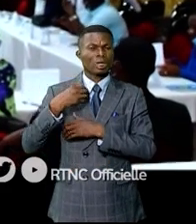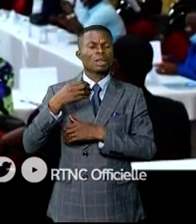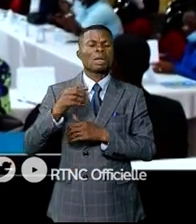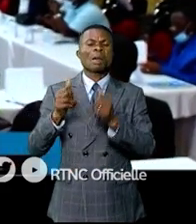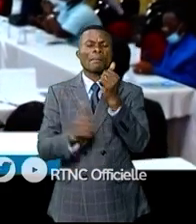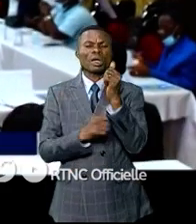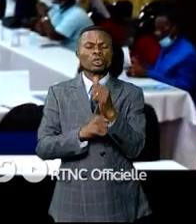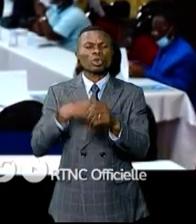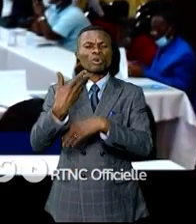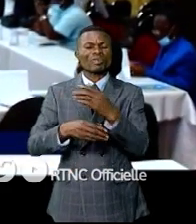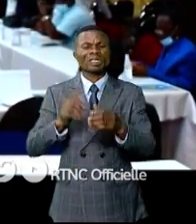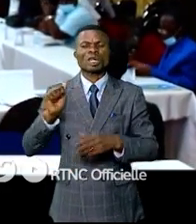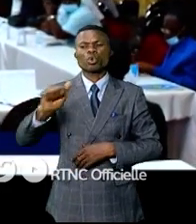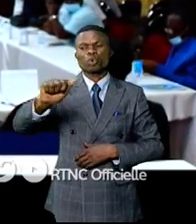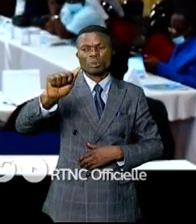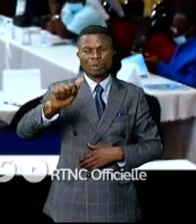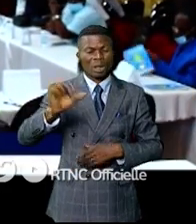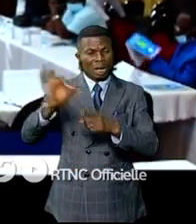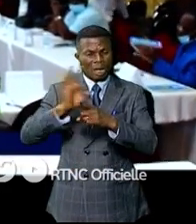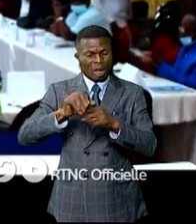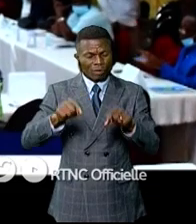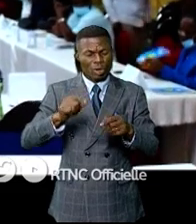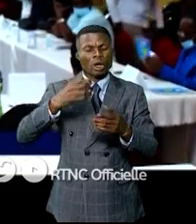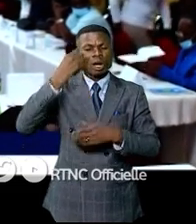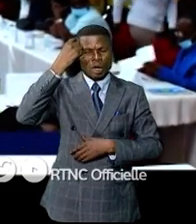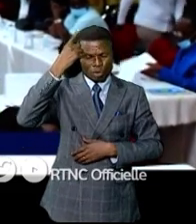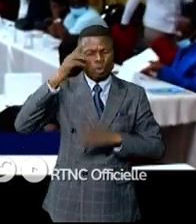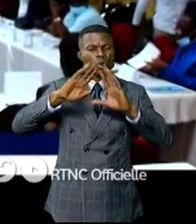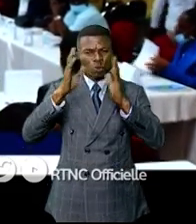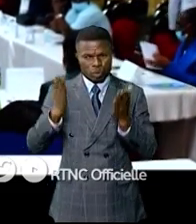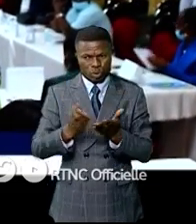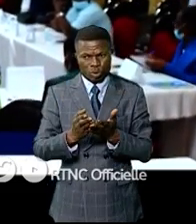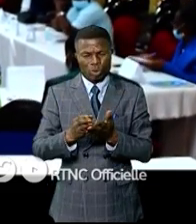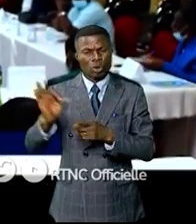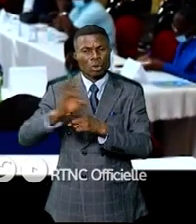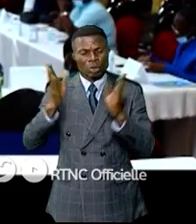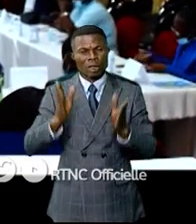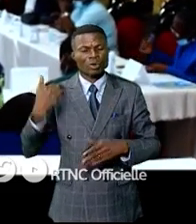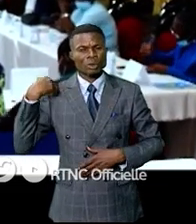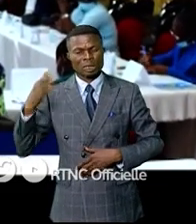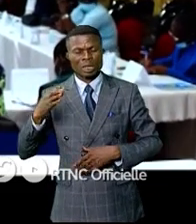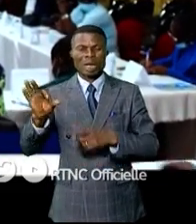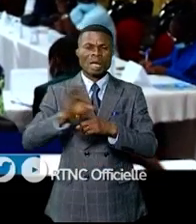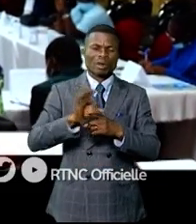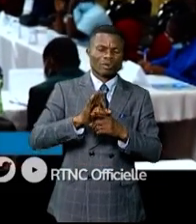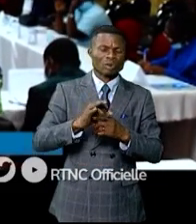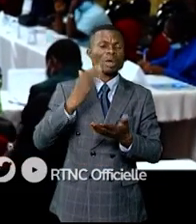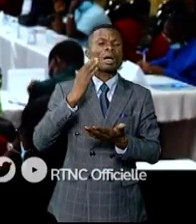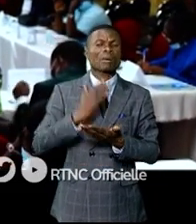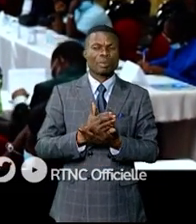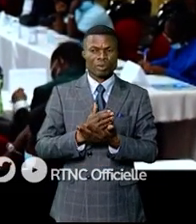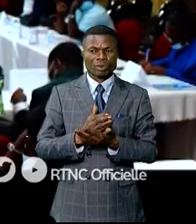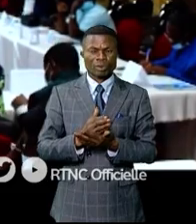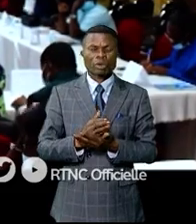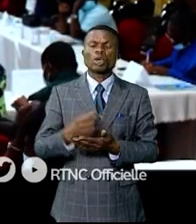sa manière, mais à partir de cette formation, nous avons compris que tous, que ce soit des formations publiques ou des formations privées, nous